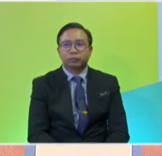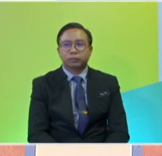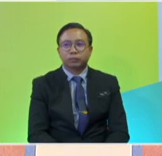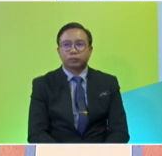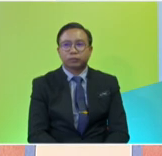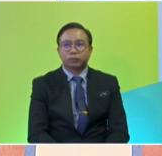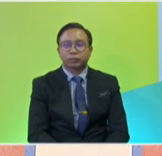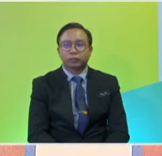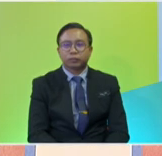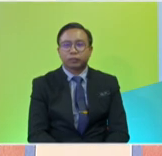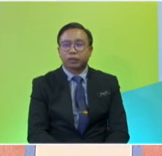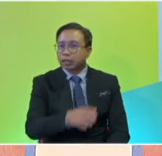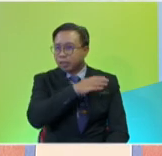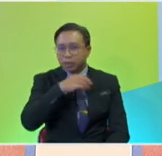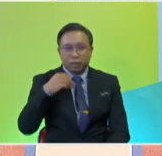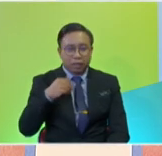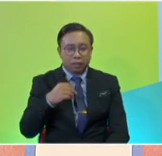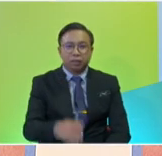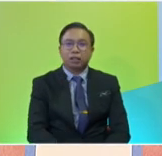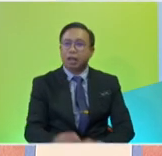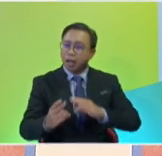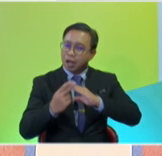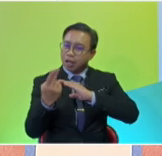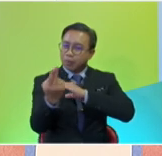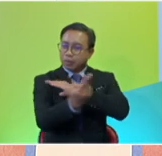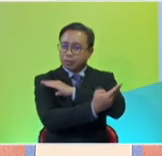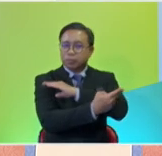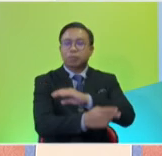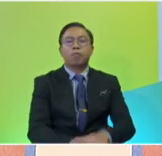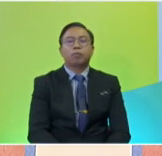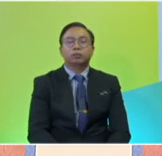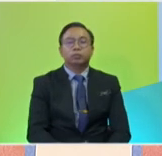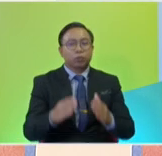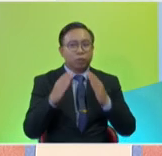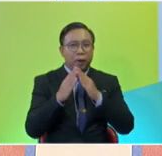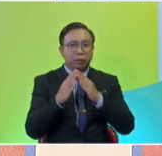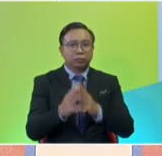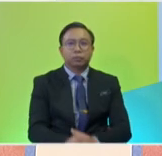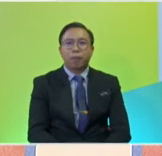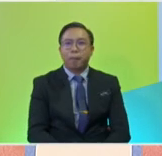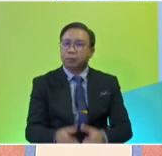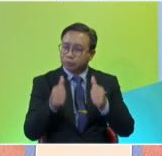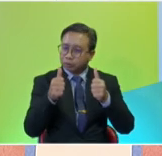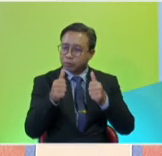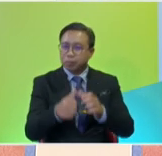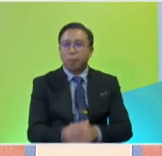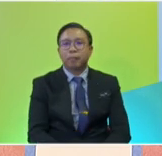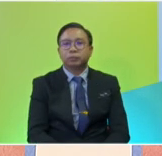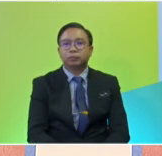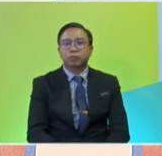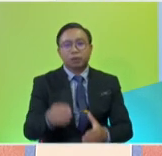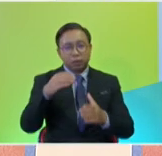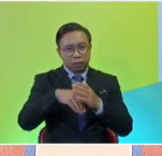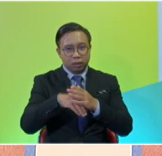buka halaman kemas rumah dan juga halaman rumah bagus mana Kalau dalam